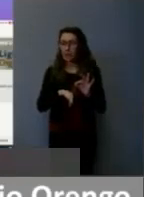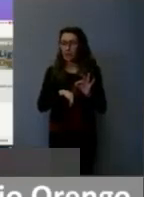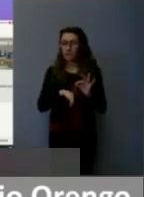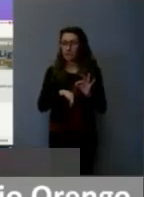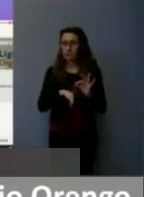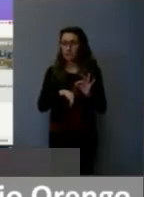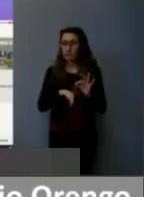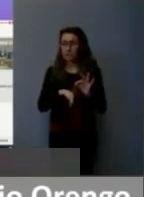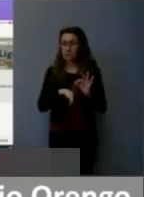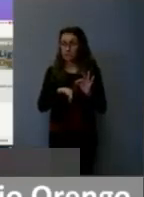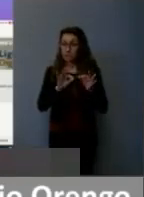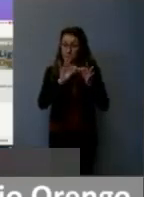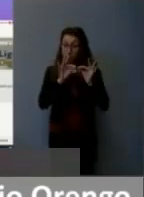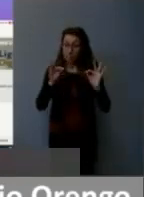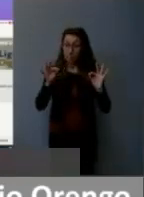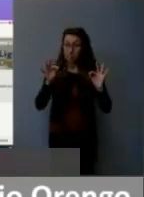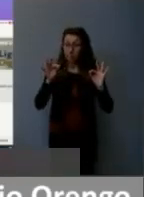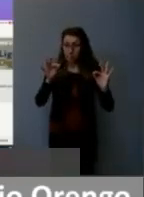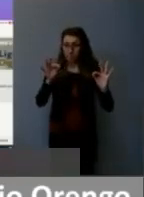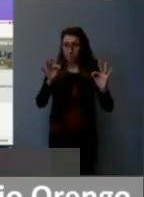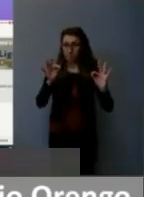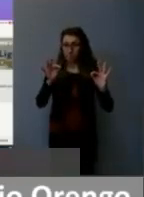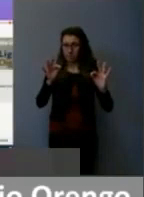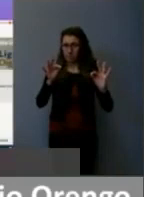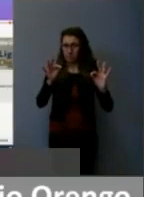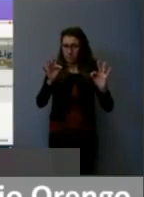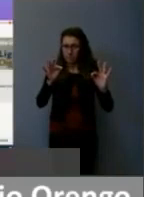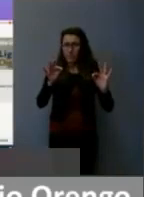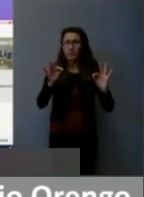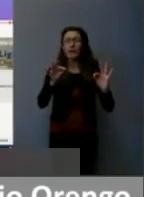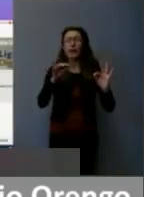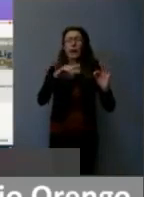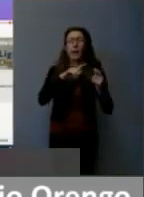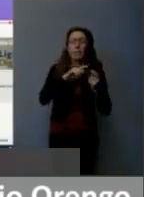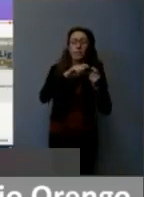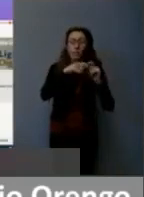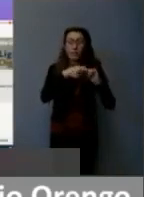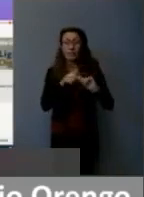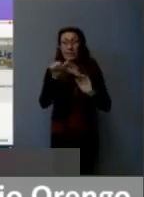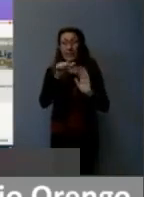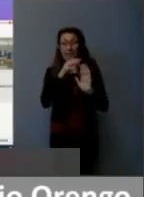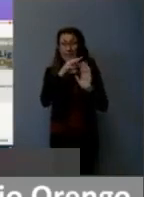ritenuto di modificare lo statuto della società